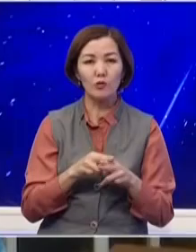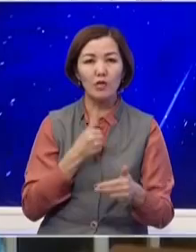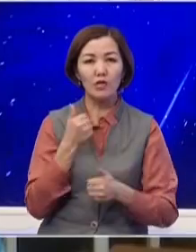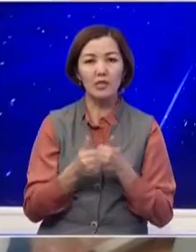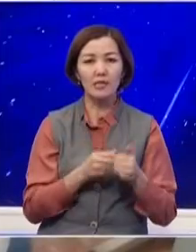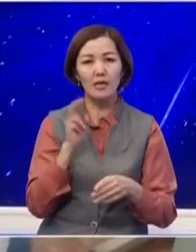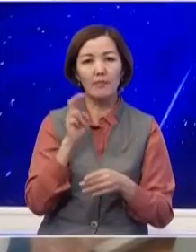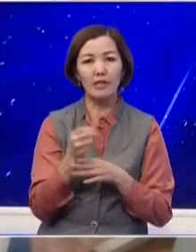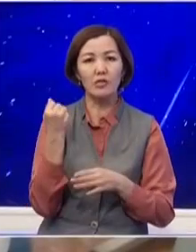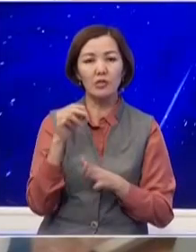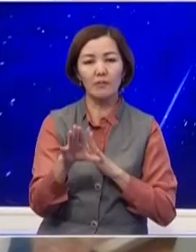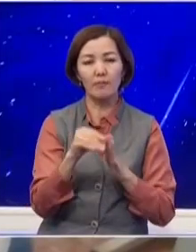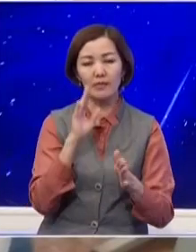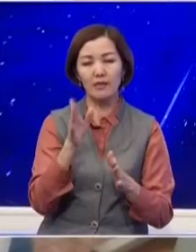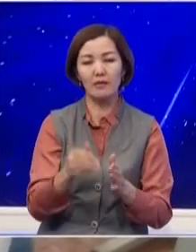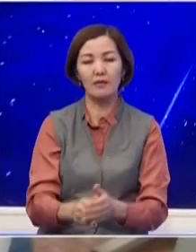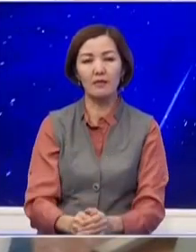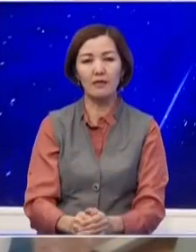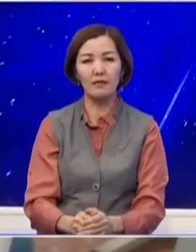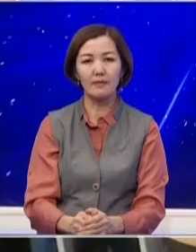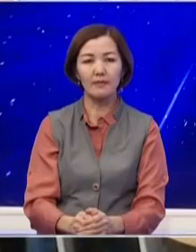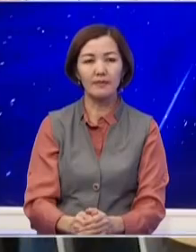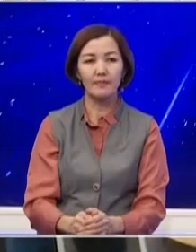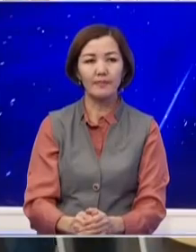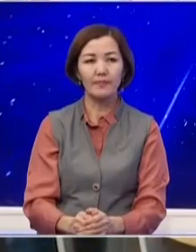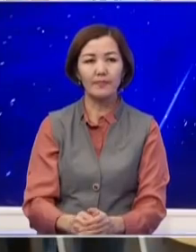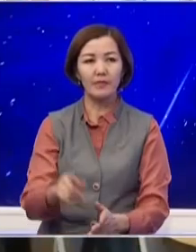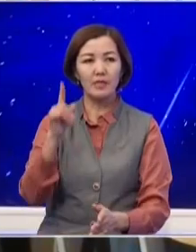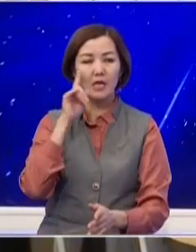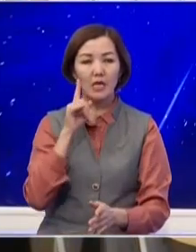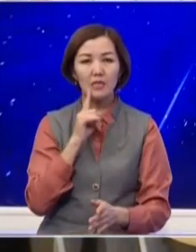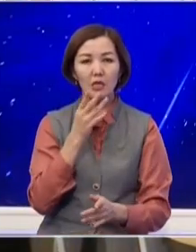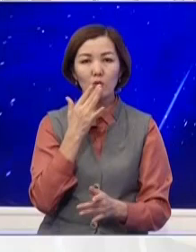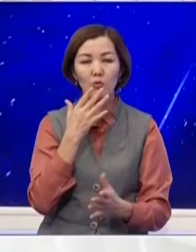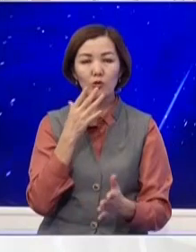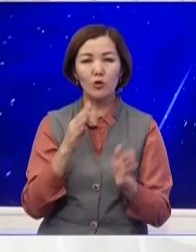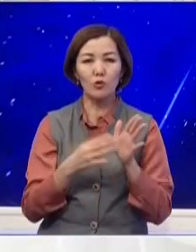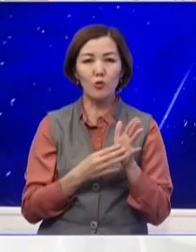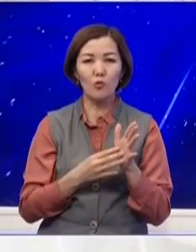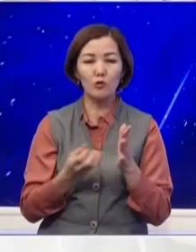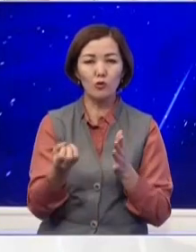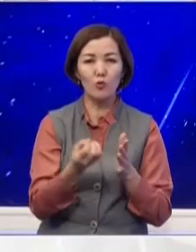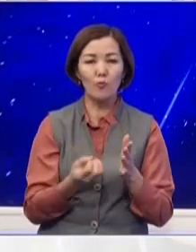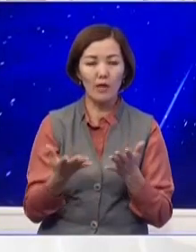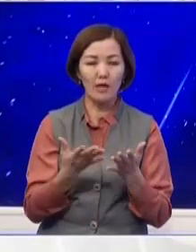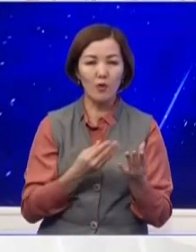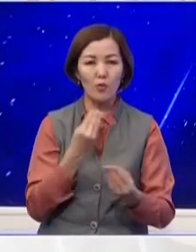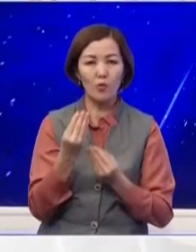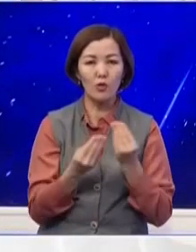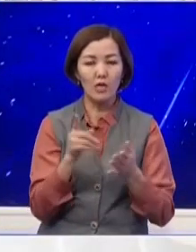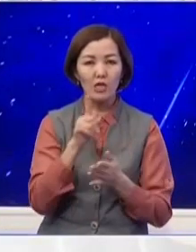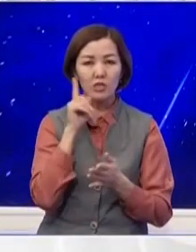Сондай-ақ облыстық жарыстарға баратын жеңімпаздарды анықтайды. Қазақтың ұлттық ойыны тоғызқұмалақты жасөспірімдер арасында